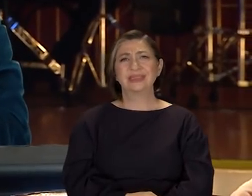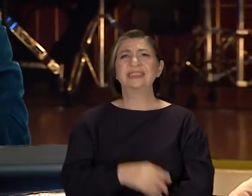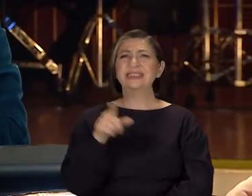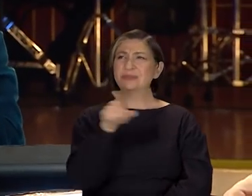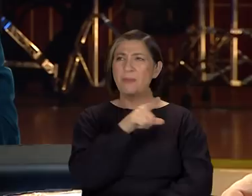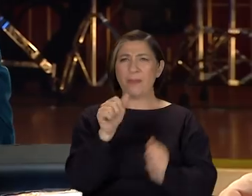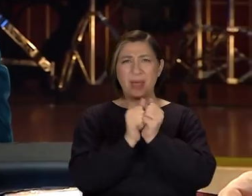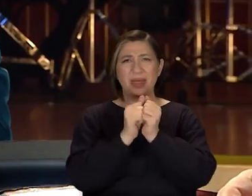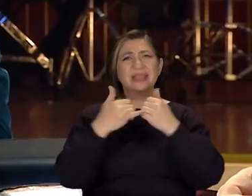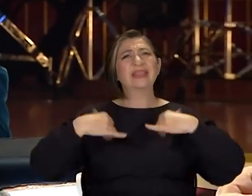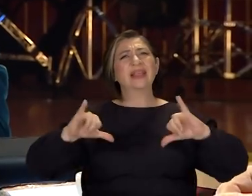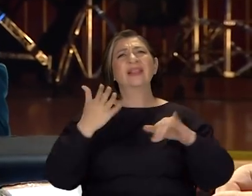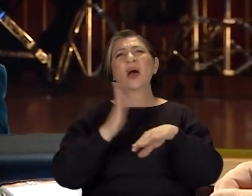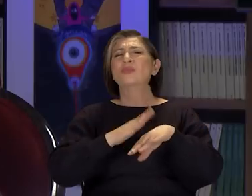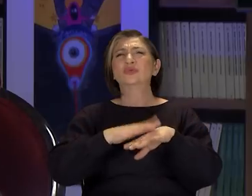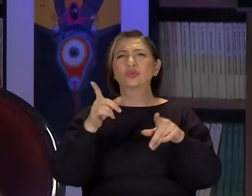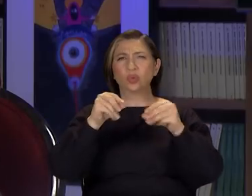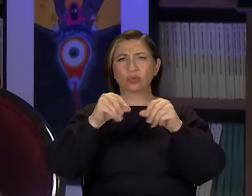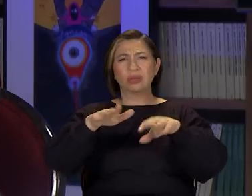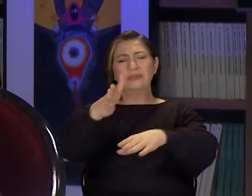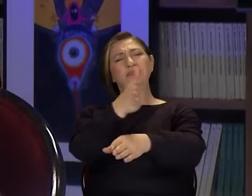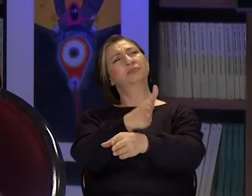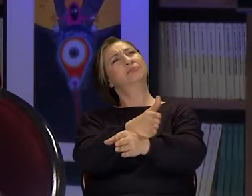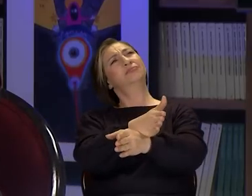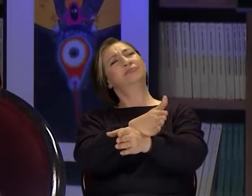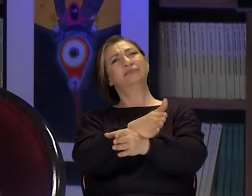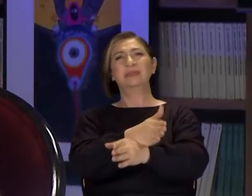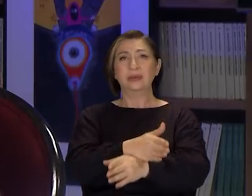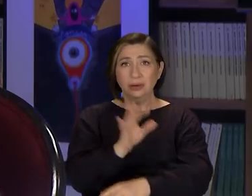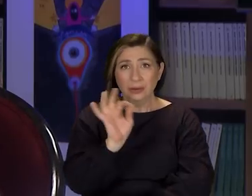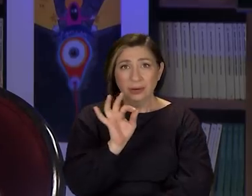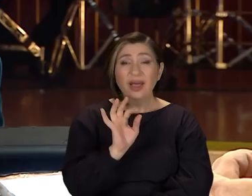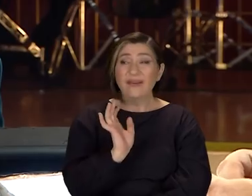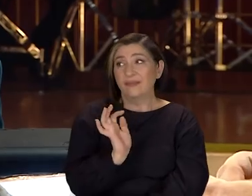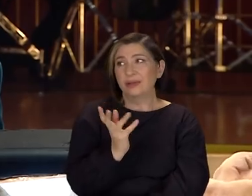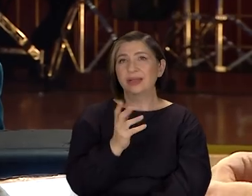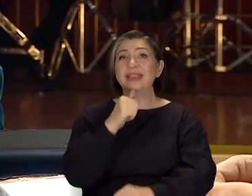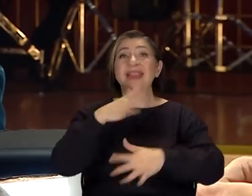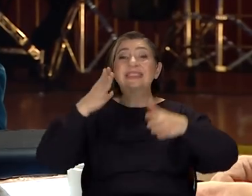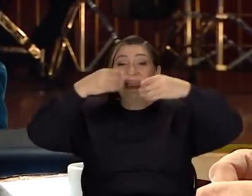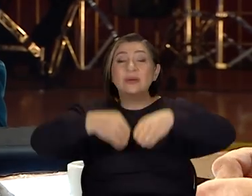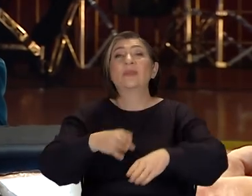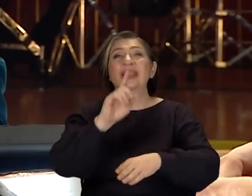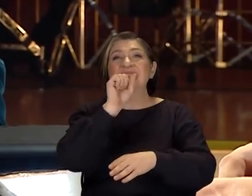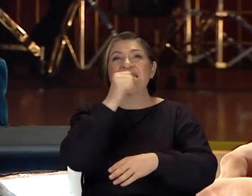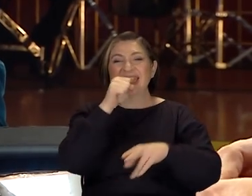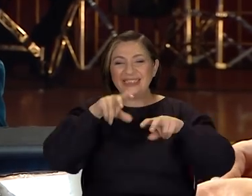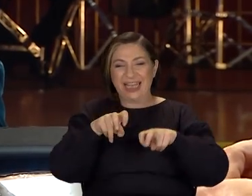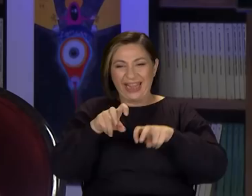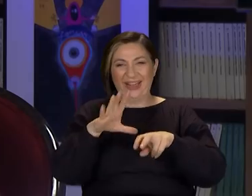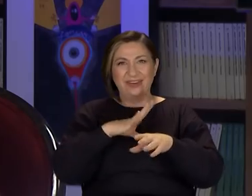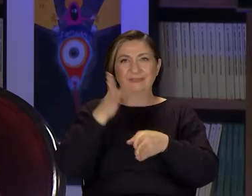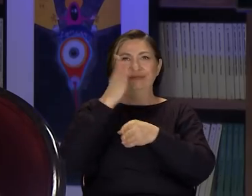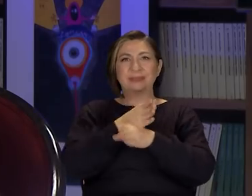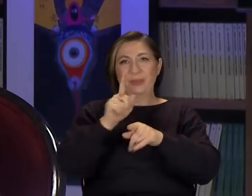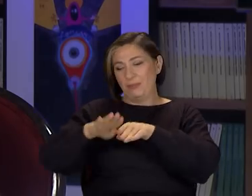böyle beraber tatilde ne yapıyorsunuz? Böyle kumsalda mı oturuyorsunuz? Evet. Yapma ya. Çok denize giremiyoruz. Bir tahta sandalye falan vardır herhalde